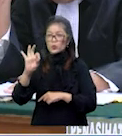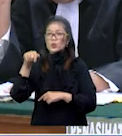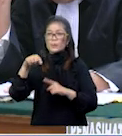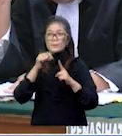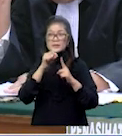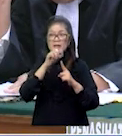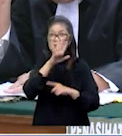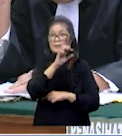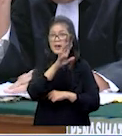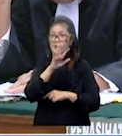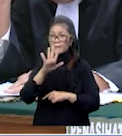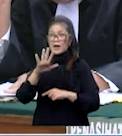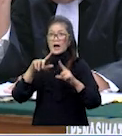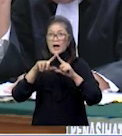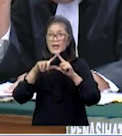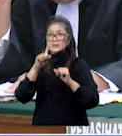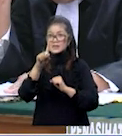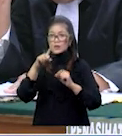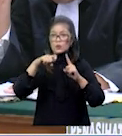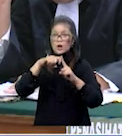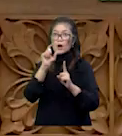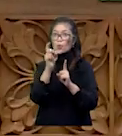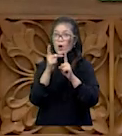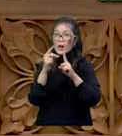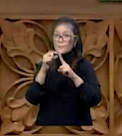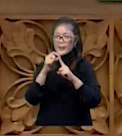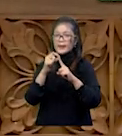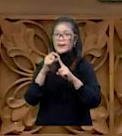ke 1 KUHP. Dari Jakarta, Tim Liputan iNews melaporkan.